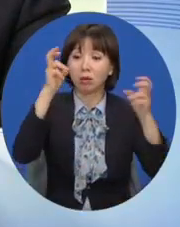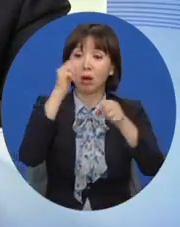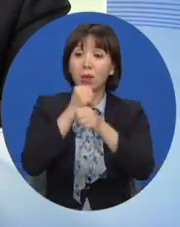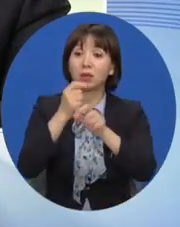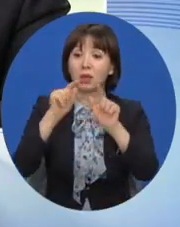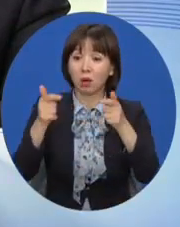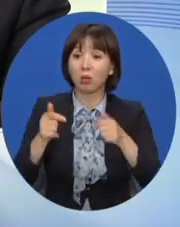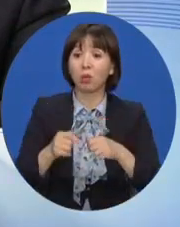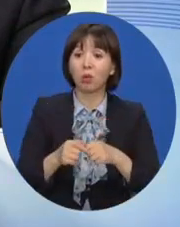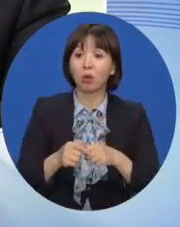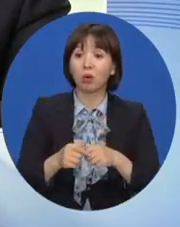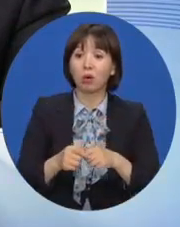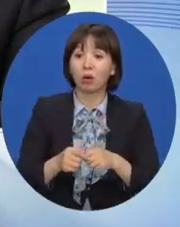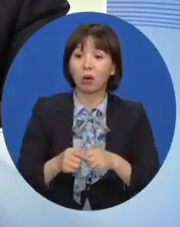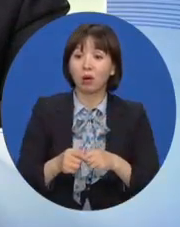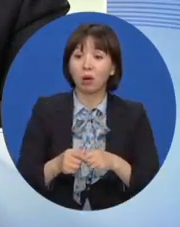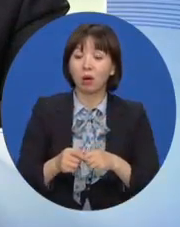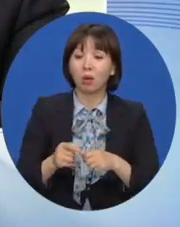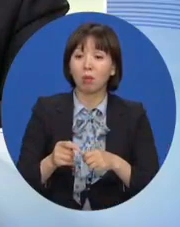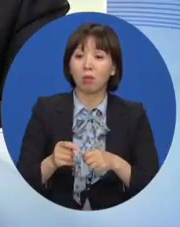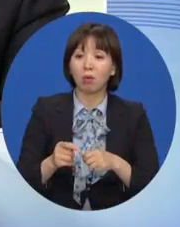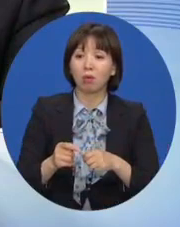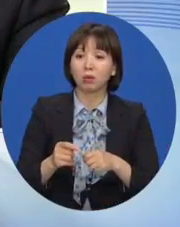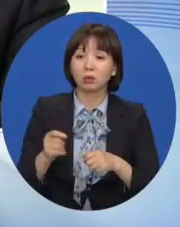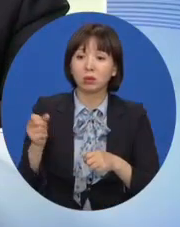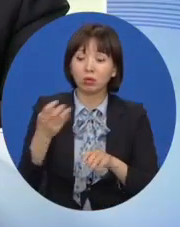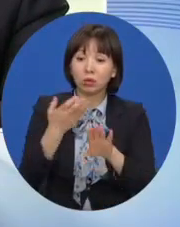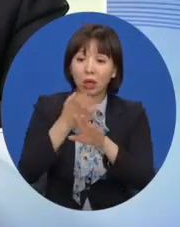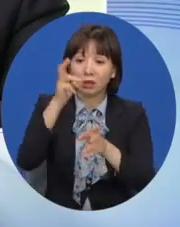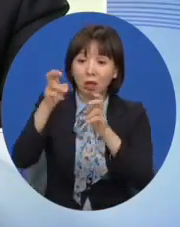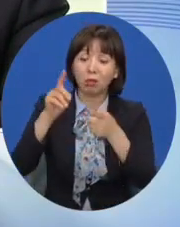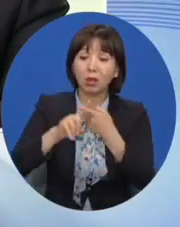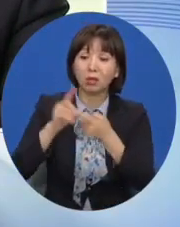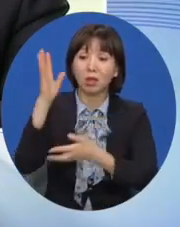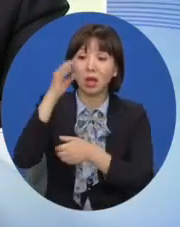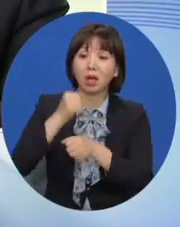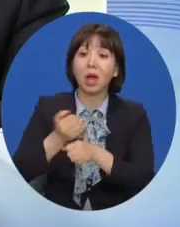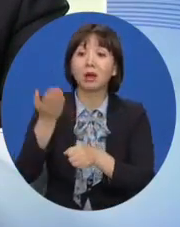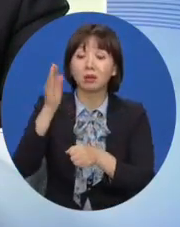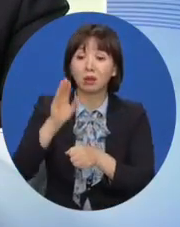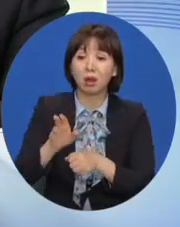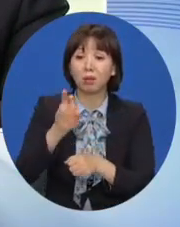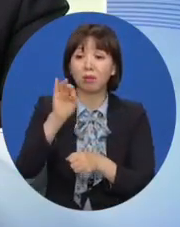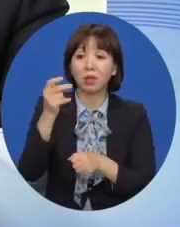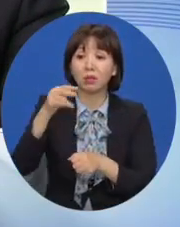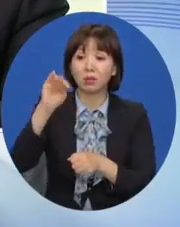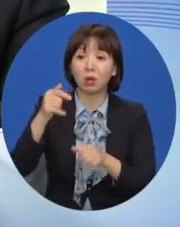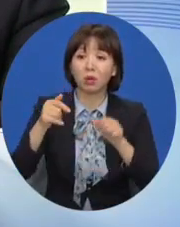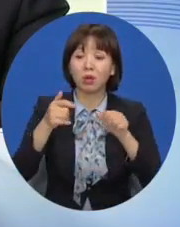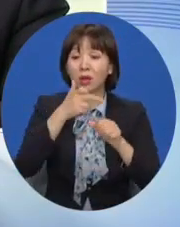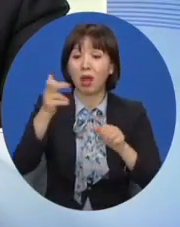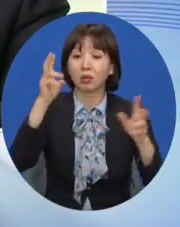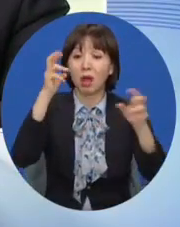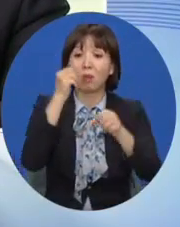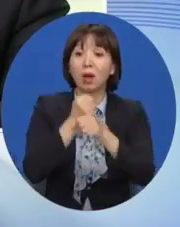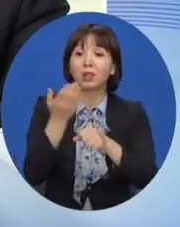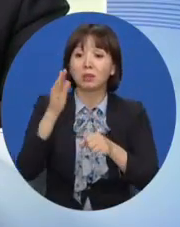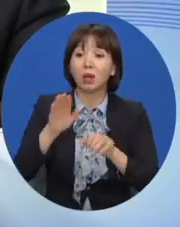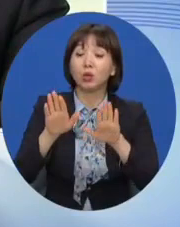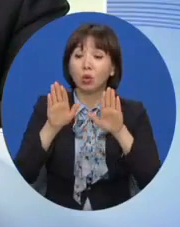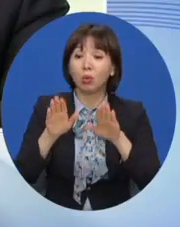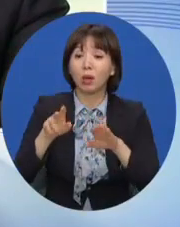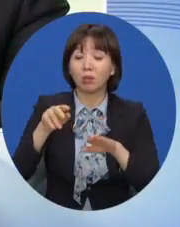이제 소프트웨어 뭐 아까 얘기하시는데 물론 저도 민선 5기에는 대형 사업을 했지만은 이번에는 소프트웨어 사업을